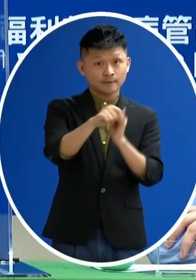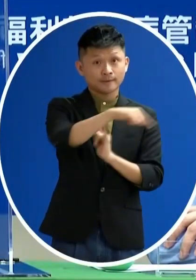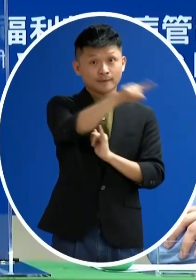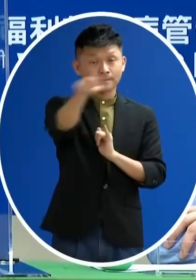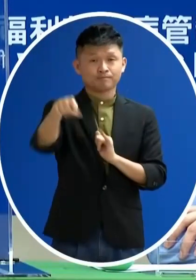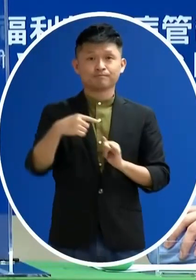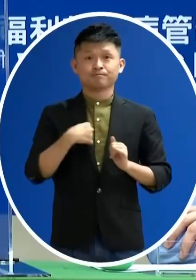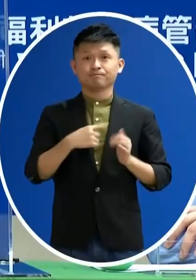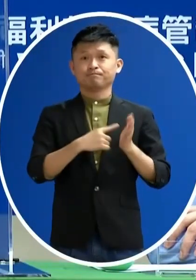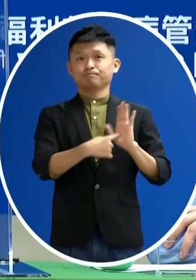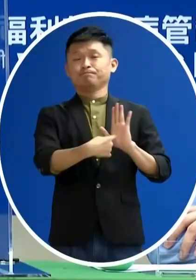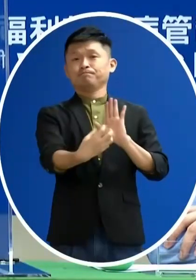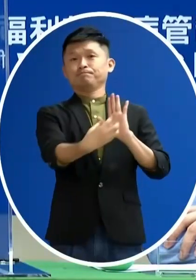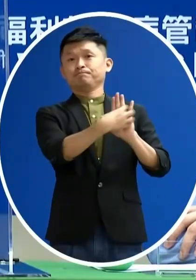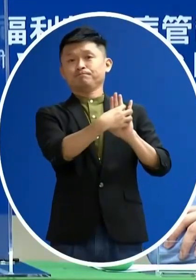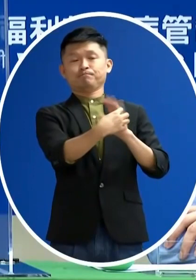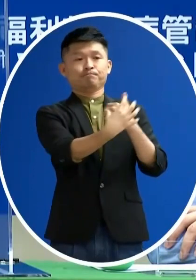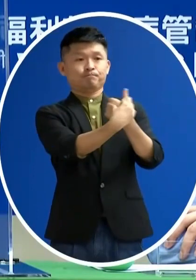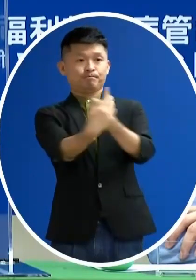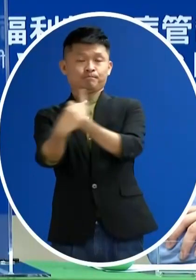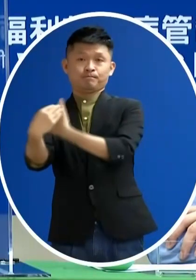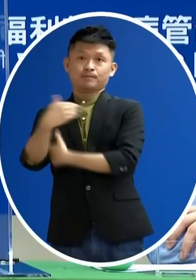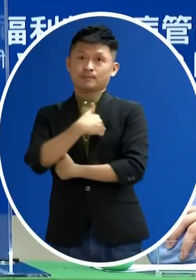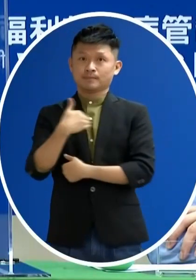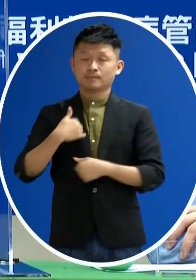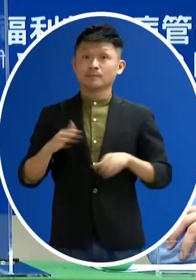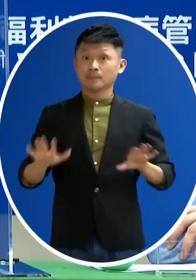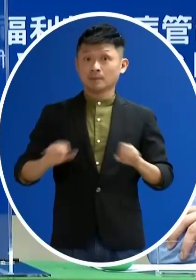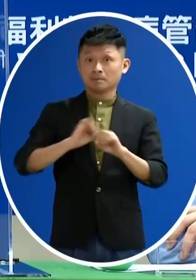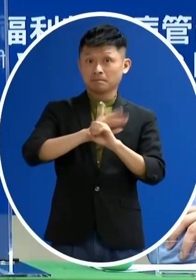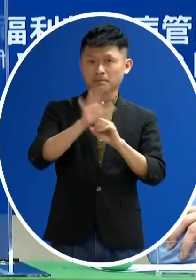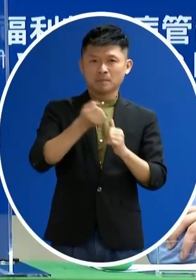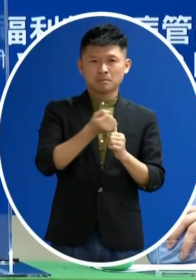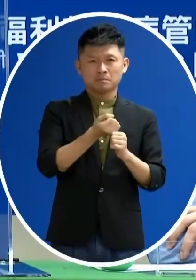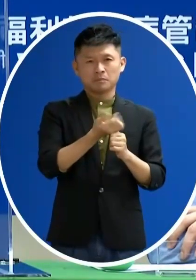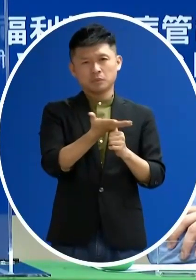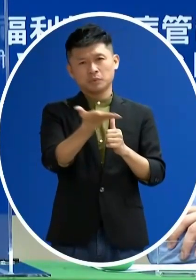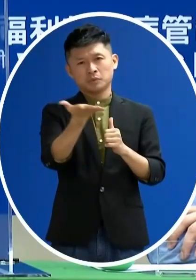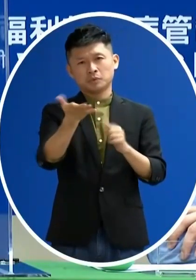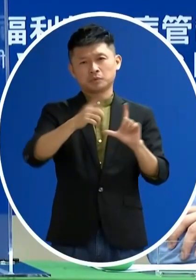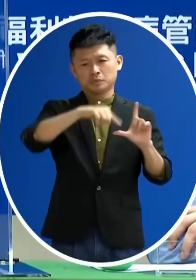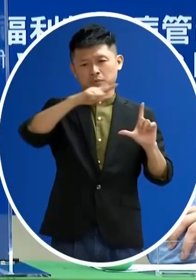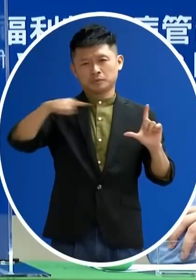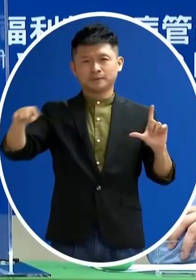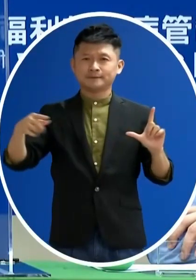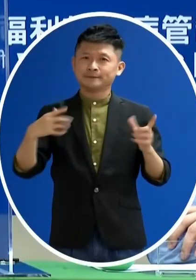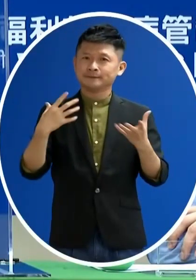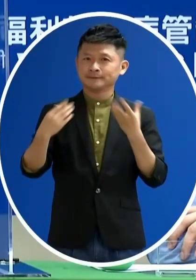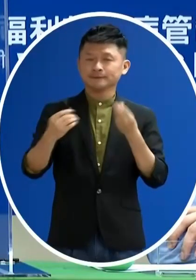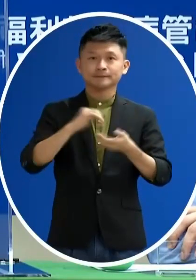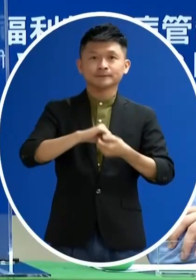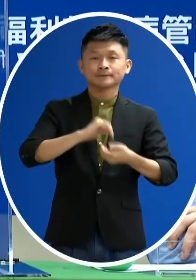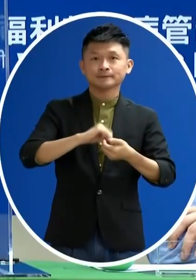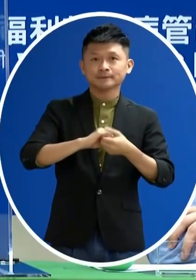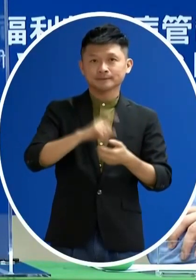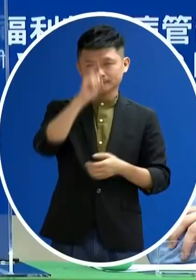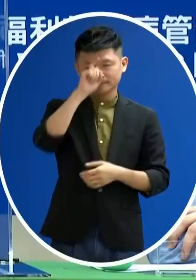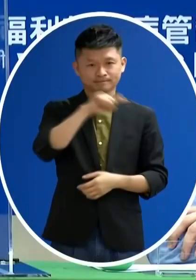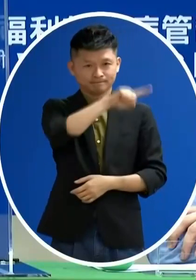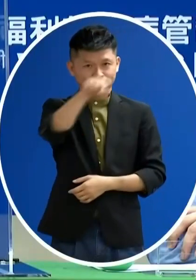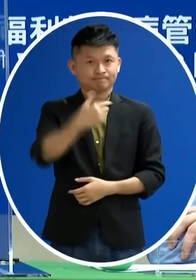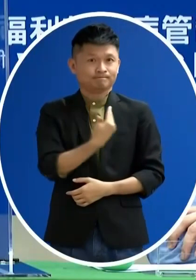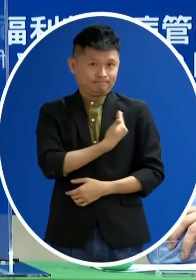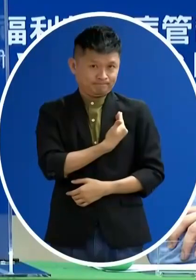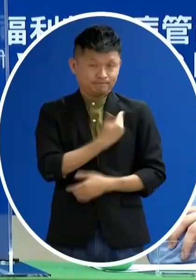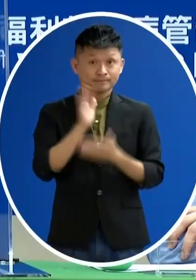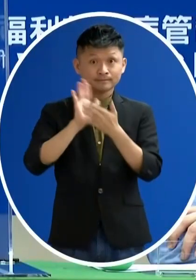示范的一个效果。那现在疫情还在这样子一个扑朔的情况，那请大家忍一忍，也许我们很快就会来明